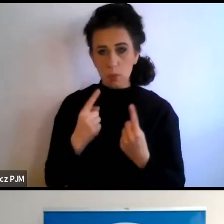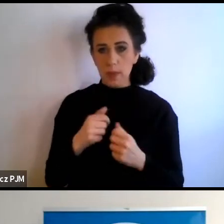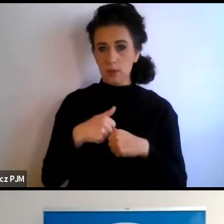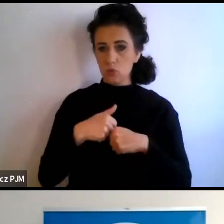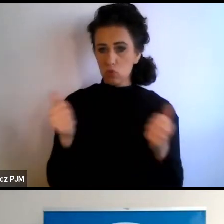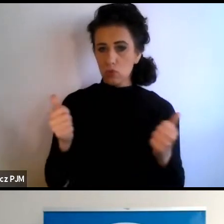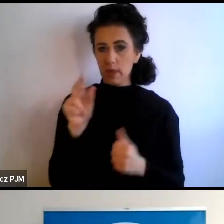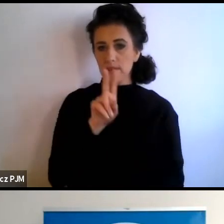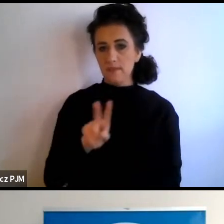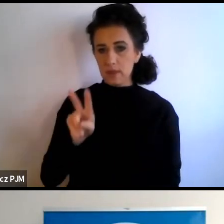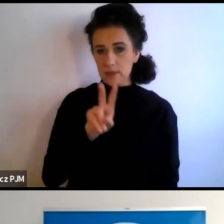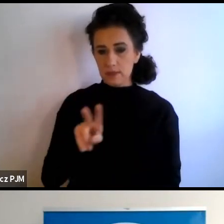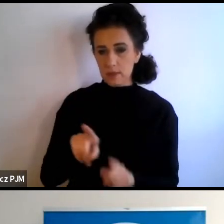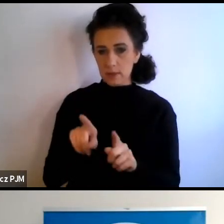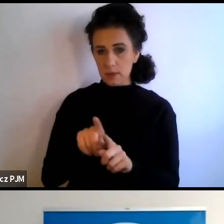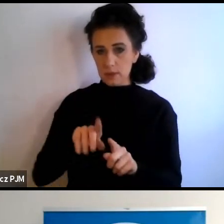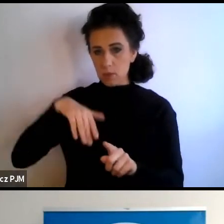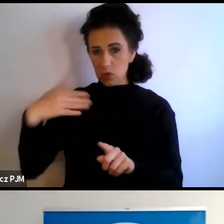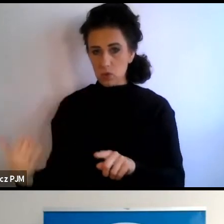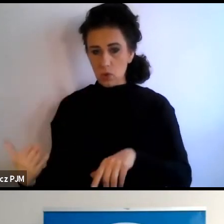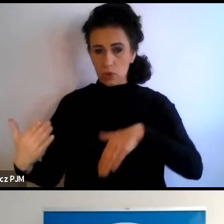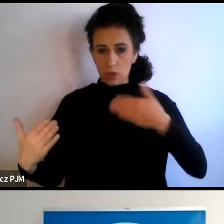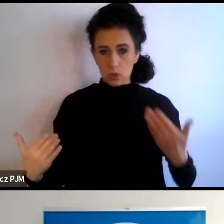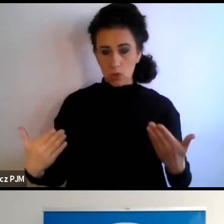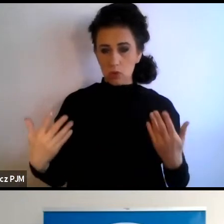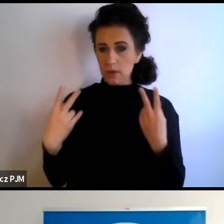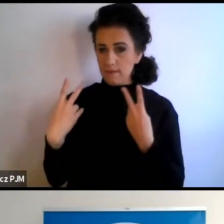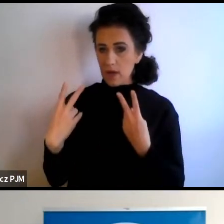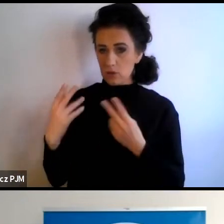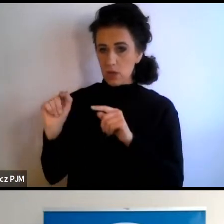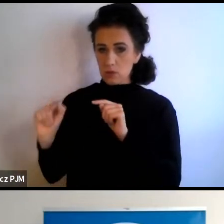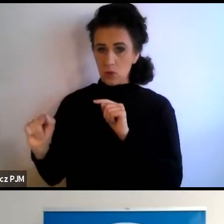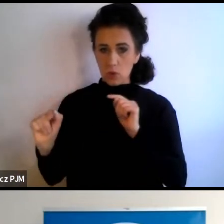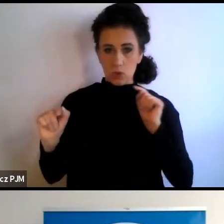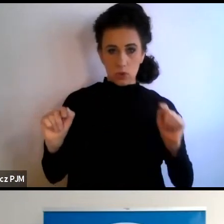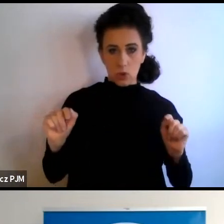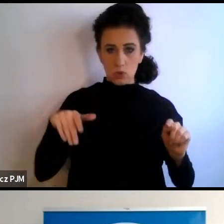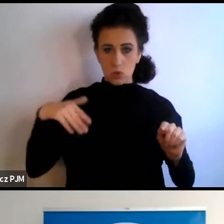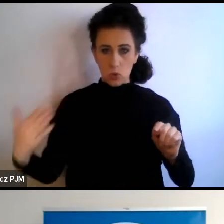strony tutaj są ważne do tego, żeby uczestniczyły,